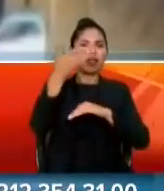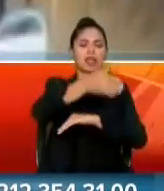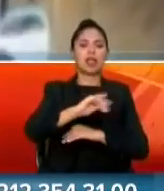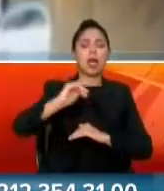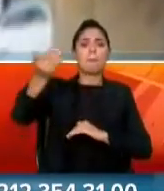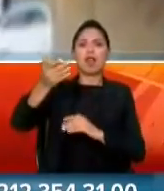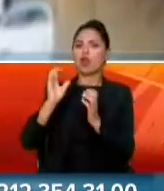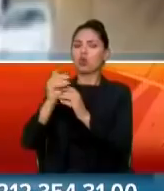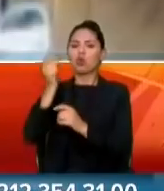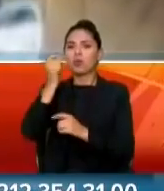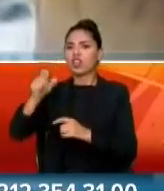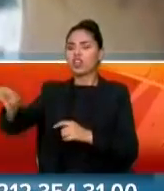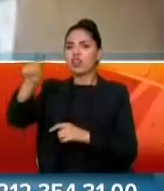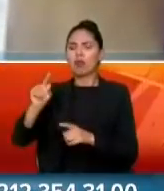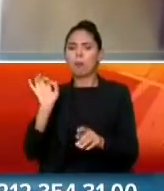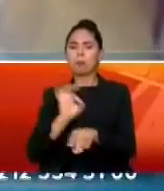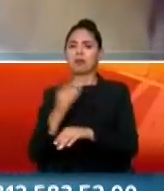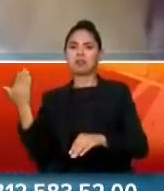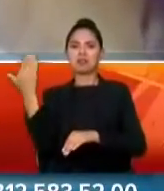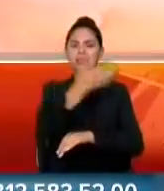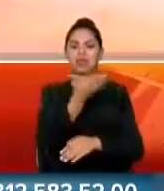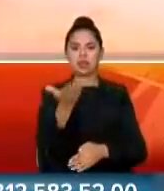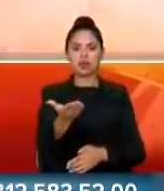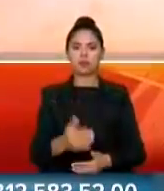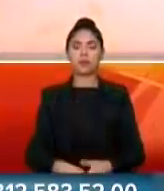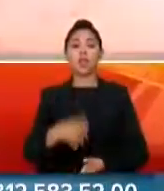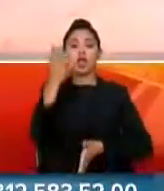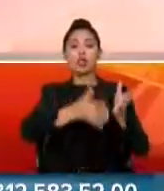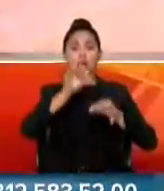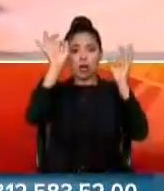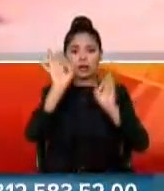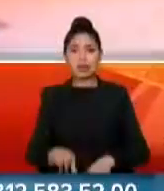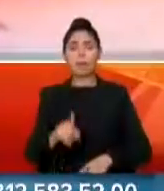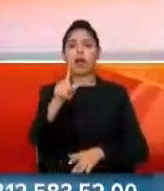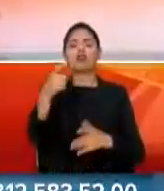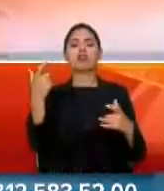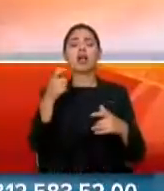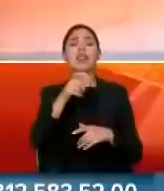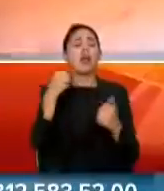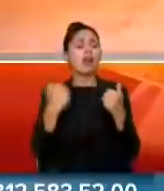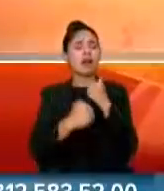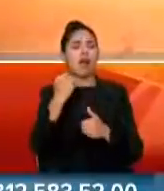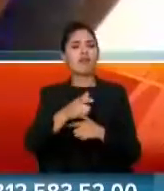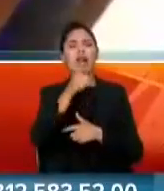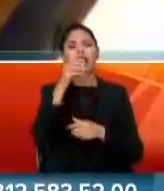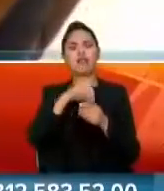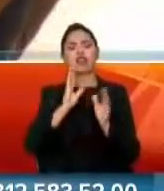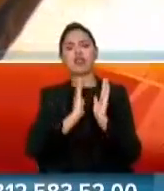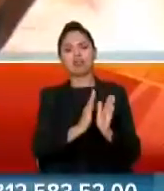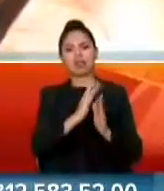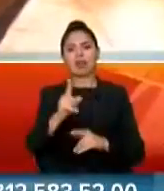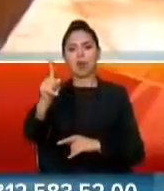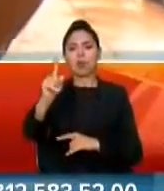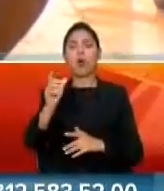Diğer gruptakiler de peşinden hızla kafeye girdi. Sokakta başlayan kavga kafede devam etti. Olayla ilgisi olmayan